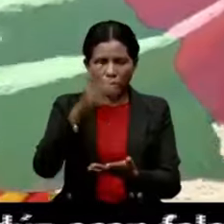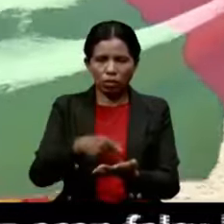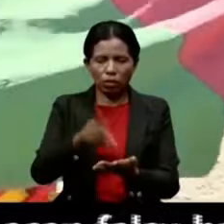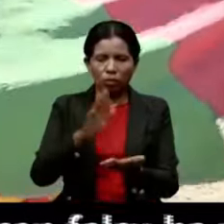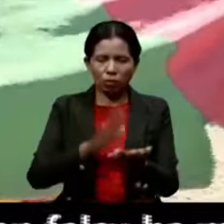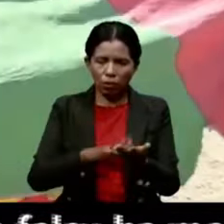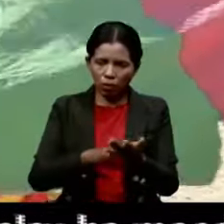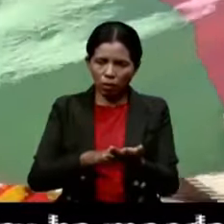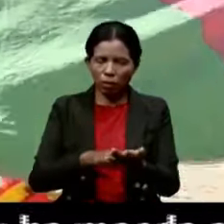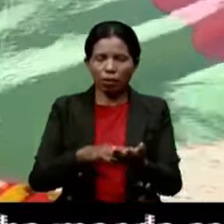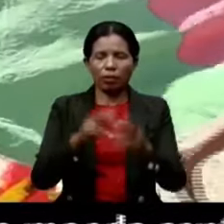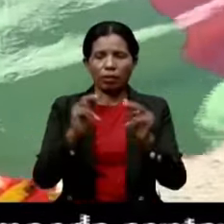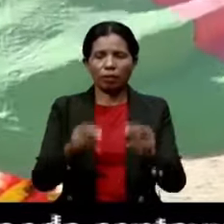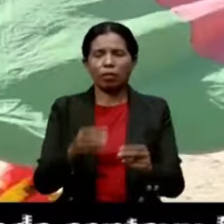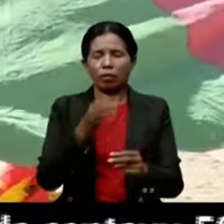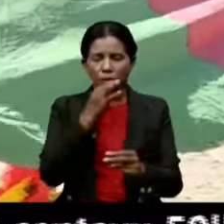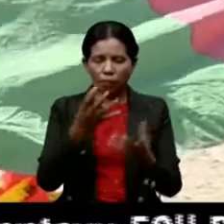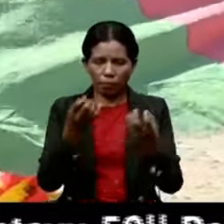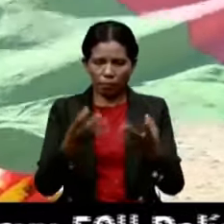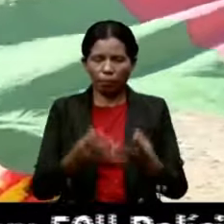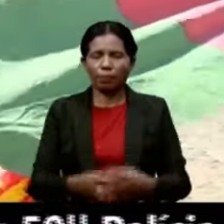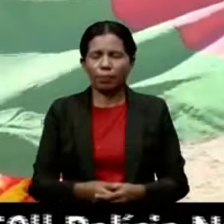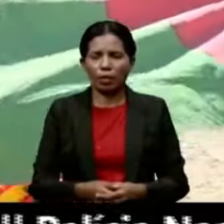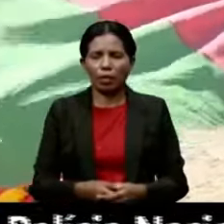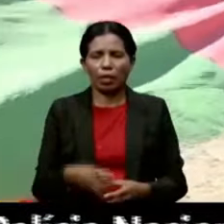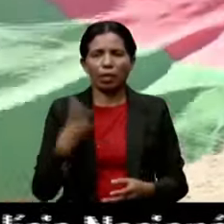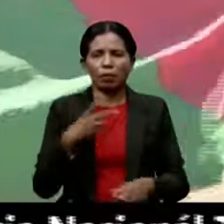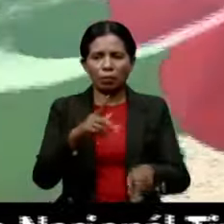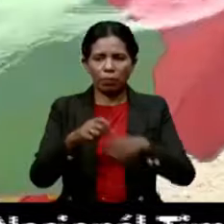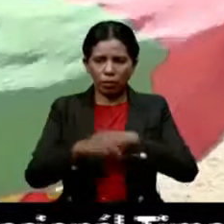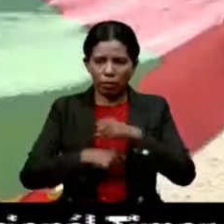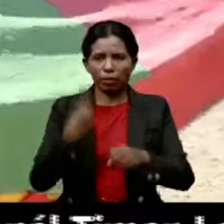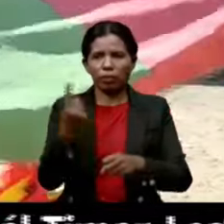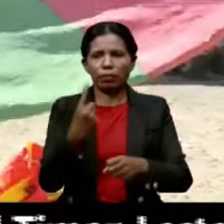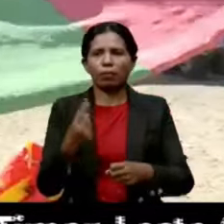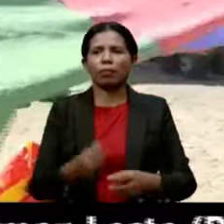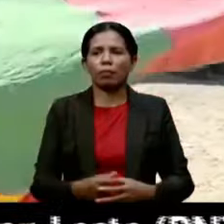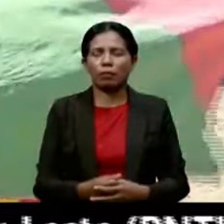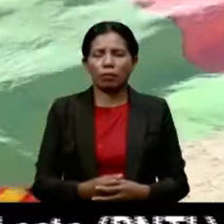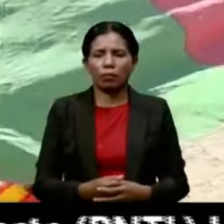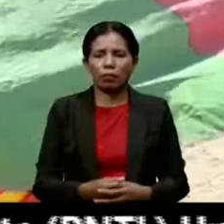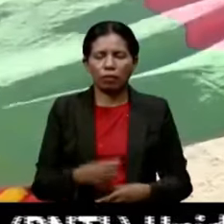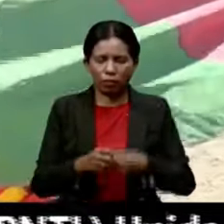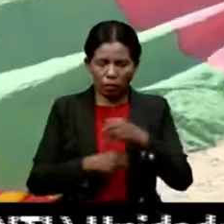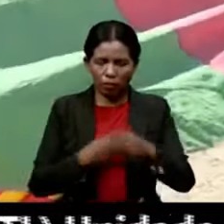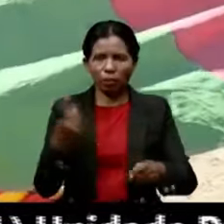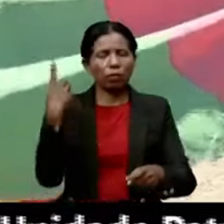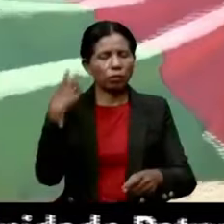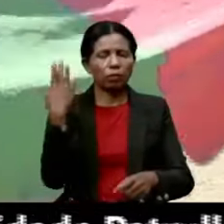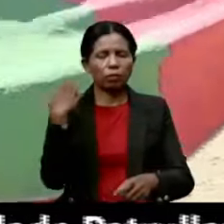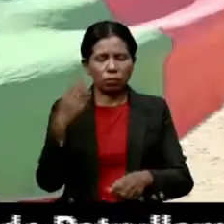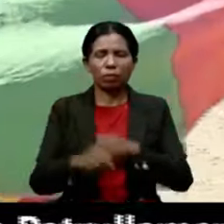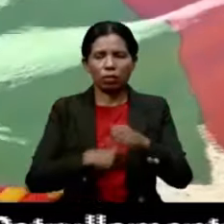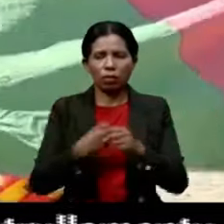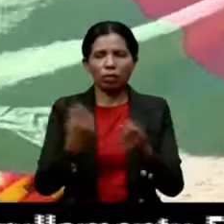du malaran buat tutup barak. Ebe pasensi ami pugu ne kal terus mune duni, terus mak ansa ne duni. Uluk terus agor ne